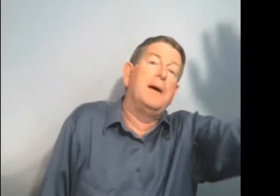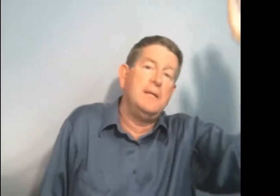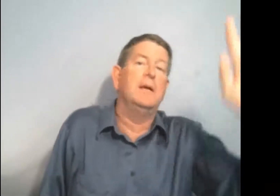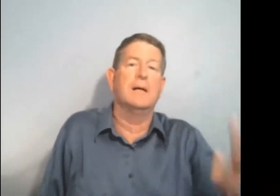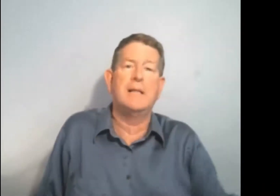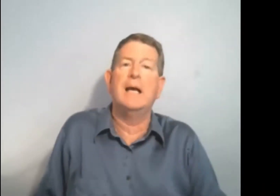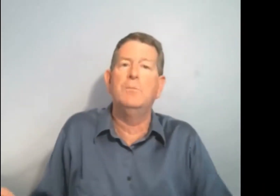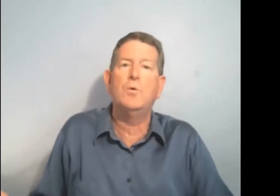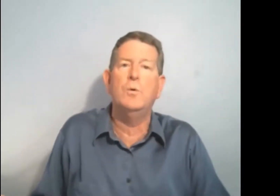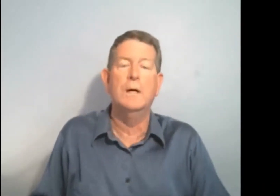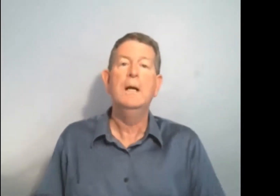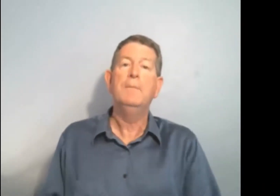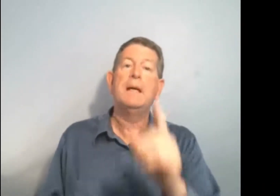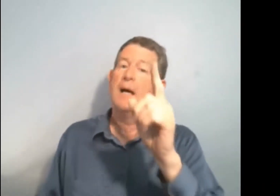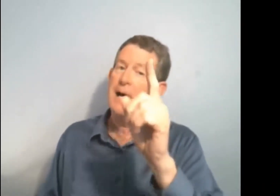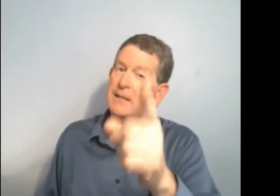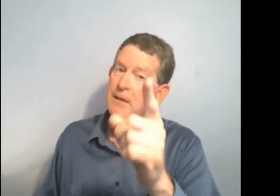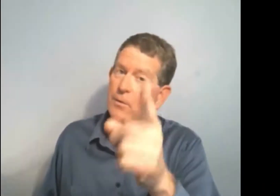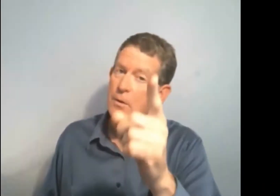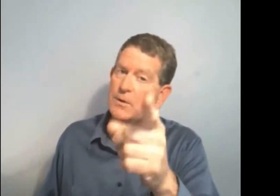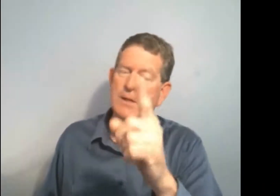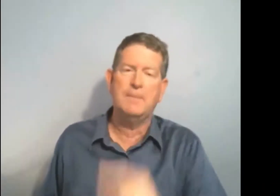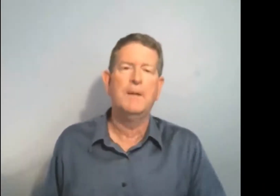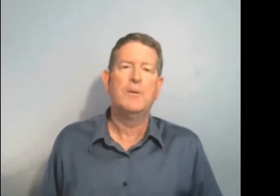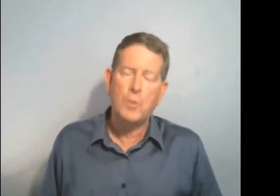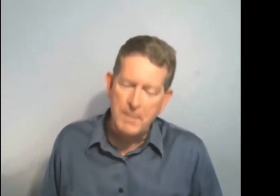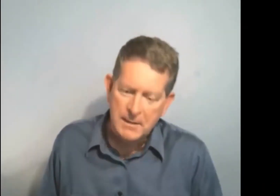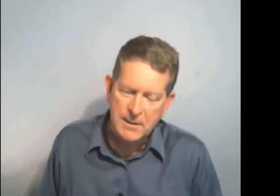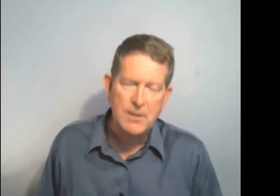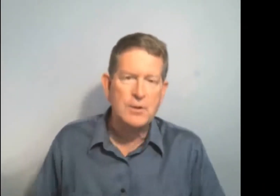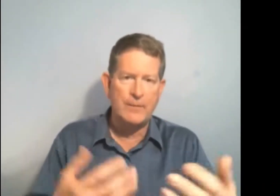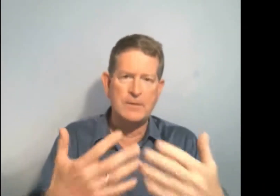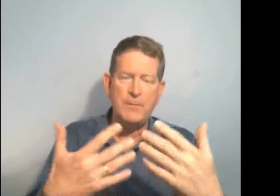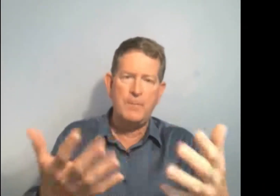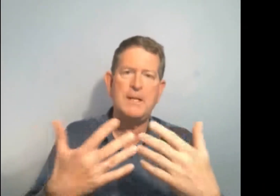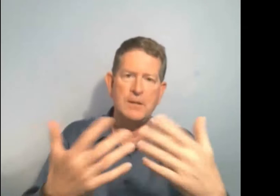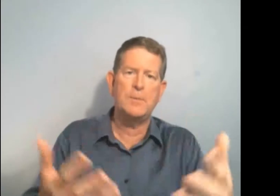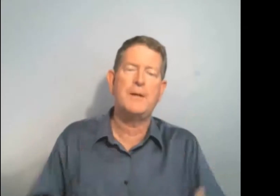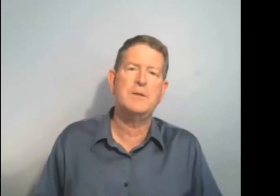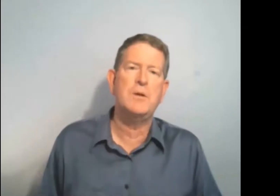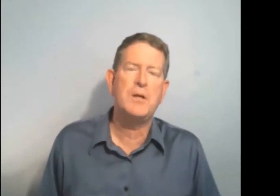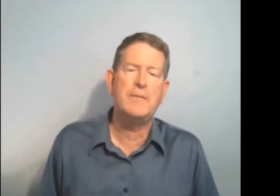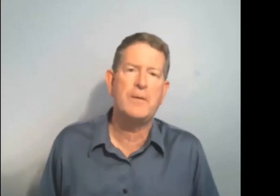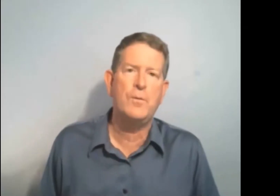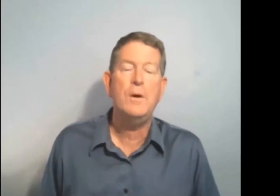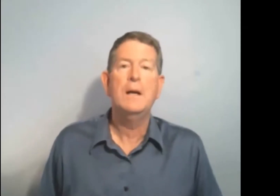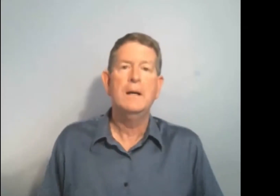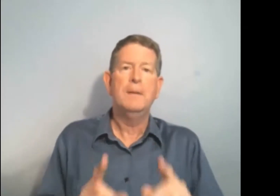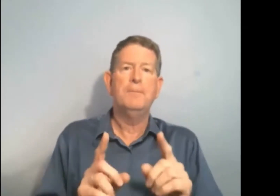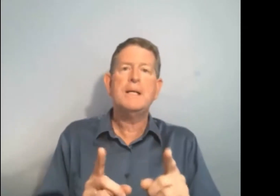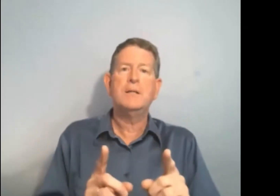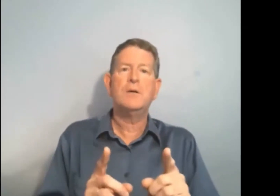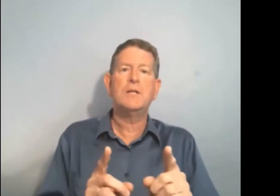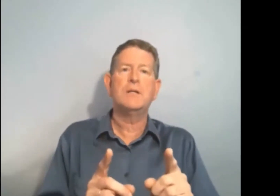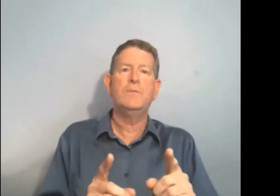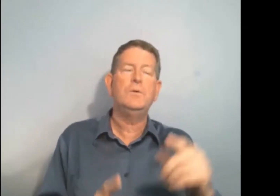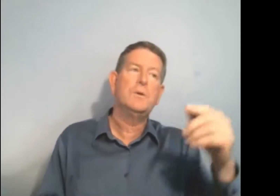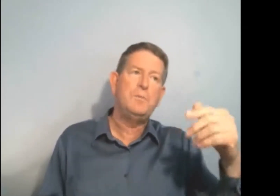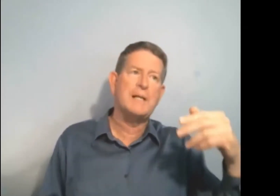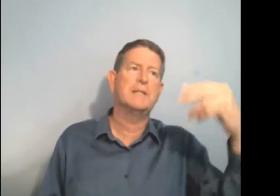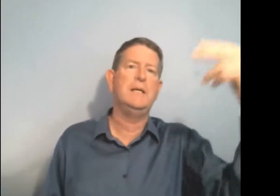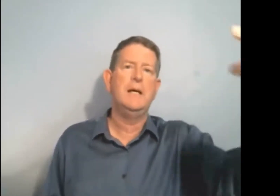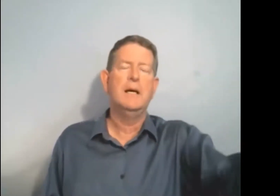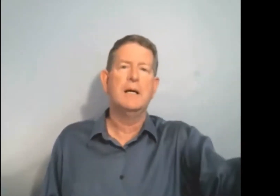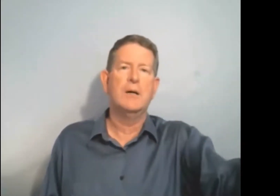Mickaël est parti, hein, ça aide beaucoup. Mais grâce à vous aussi. Donc, merci. Ça fait plaisir de passer du temps avec vous. Maintenant, c'est à